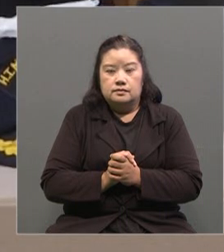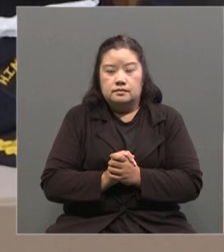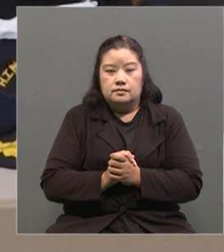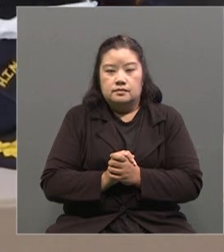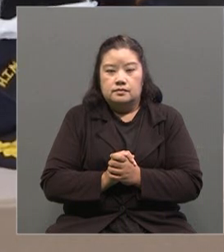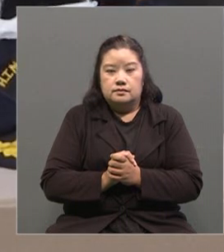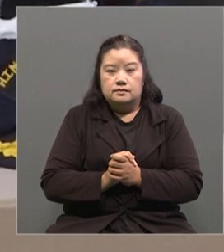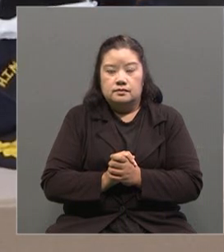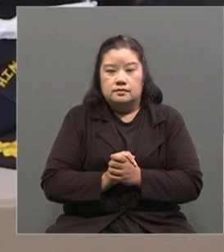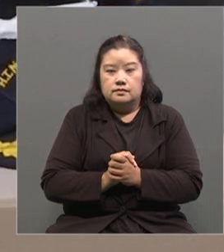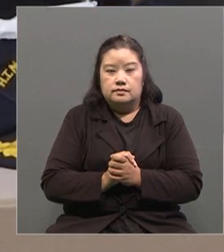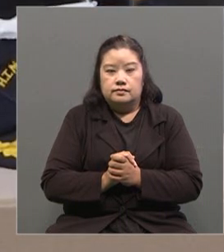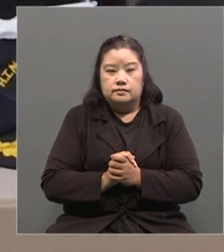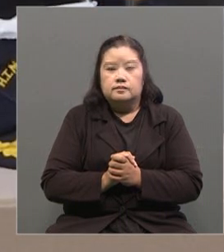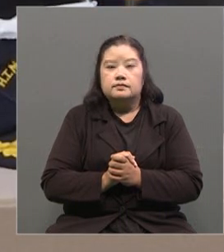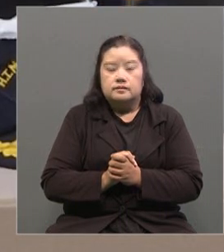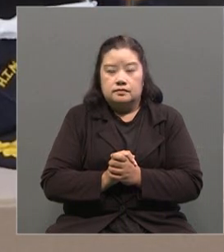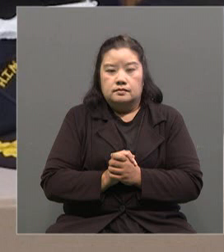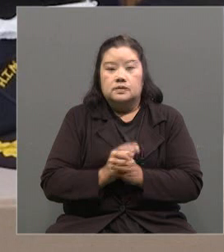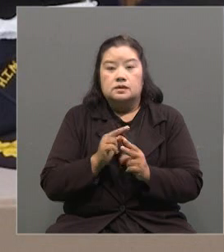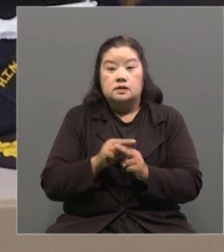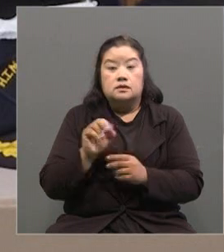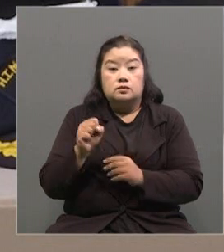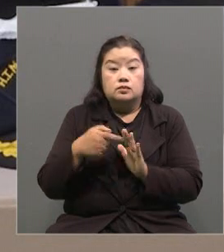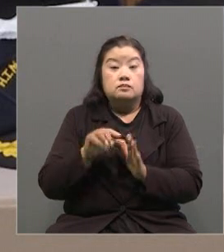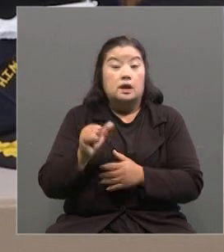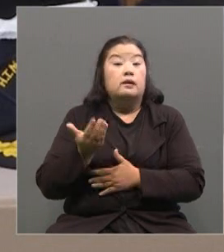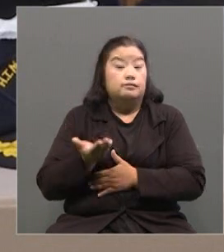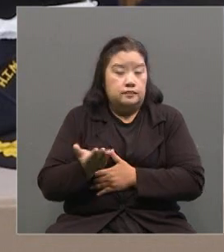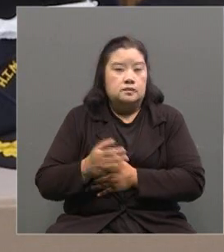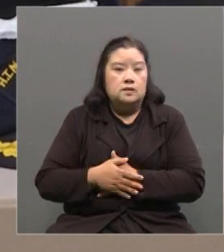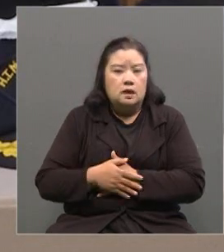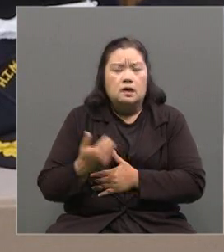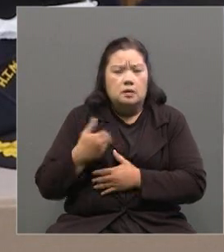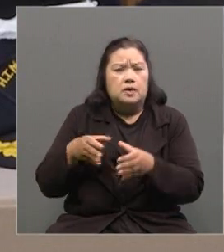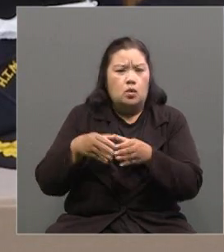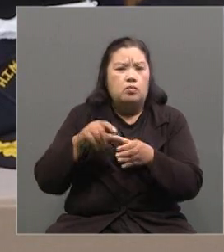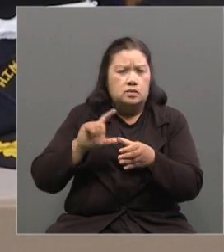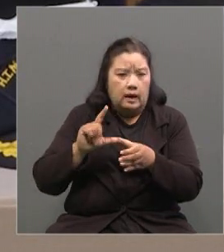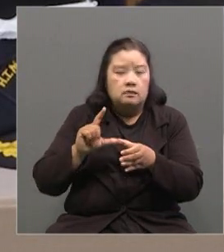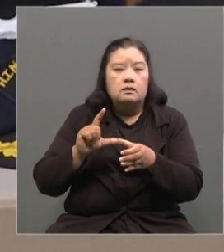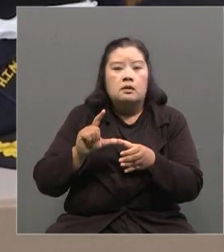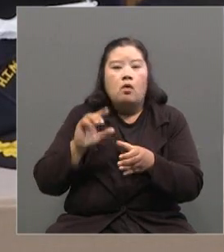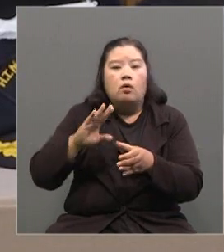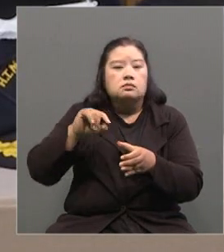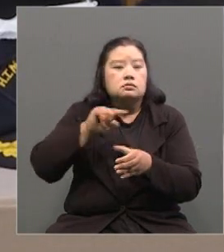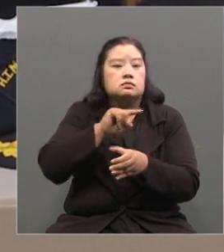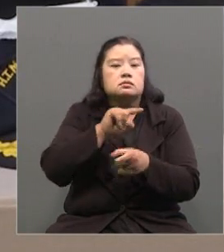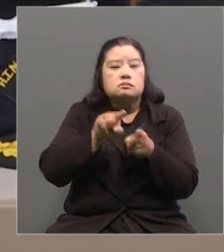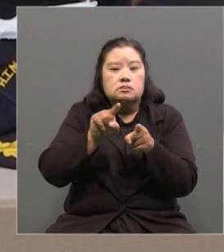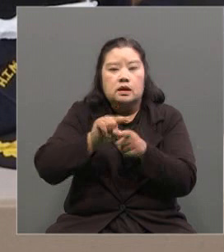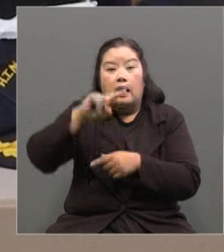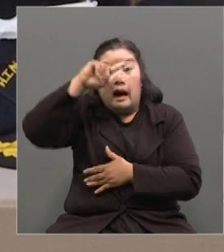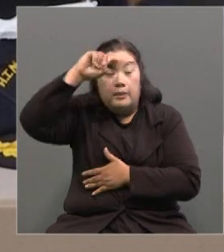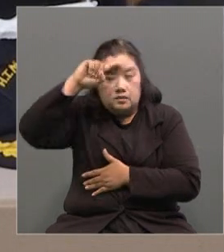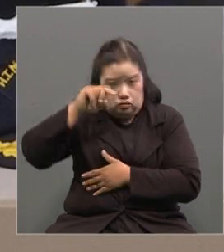safelyทางด้านของโทสมชายก็บอกกันนะครับว่ากลุ่มฮามาสได้ดูแลความปลอดภัยของตัวประกันเป็นอย่างดีแต่การโจม